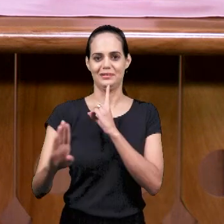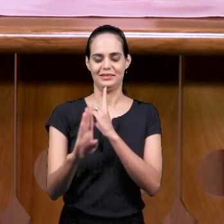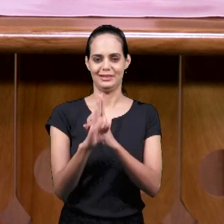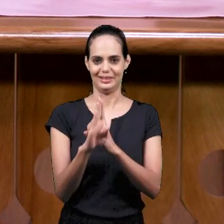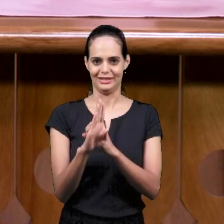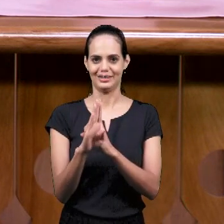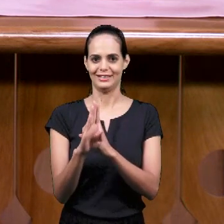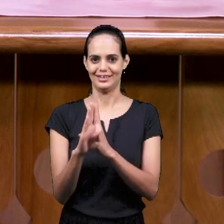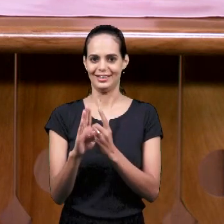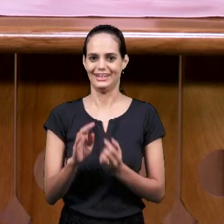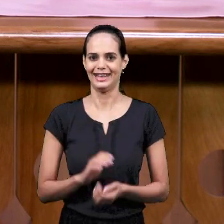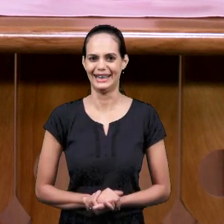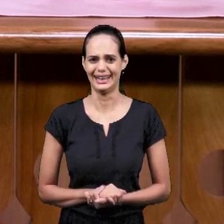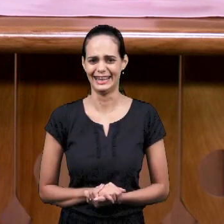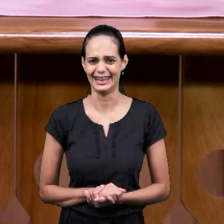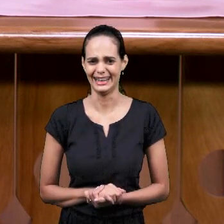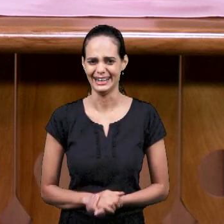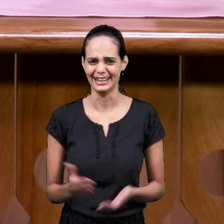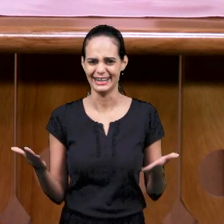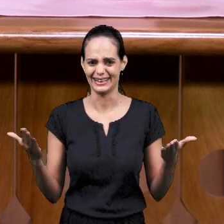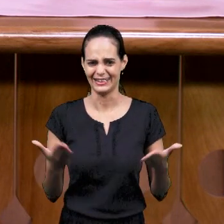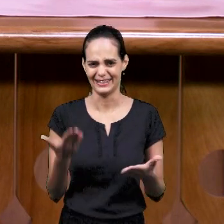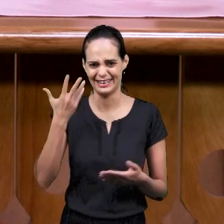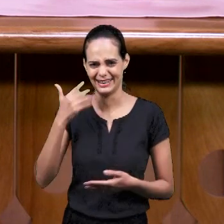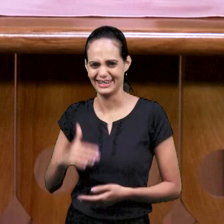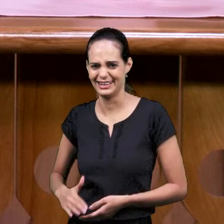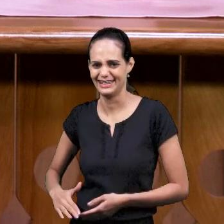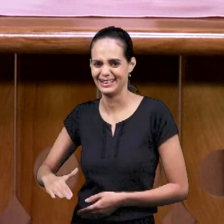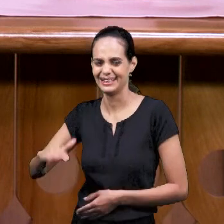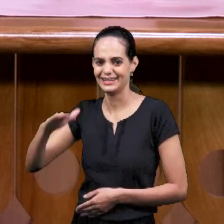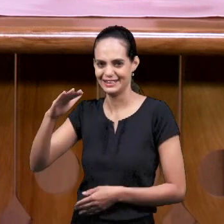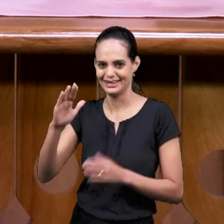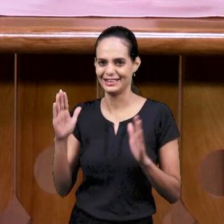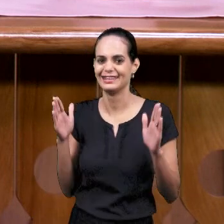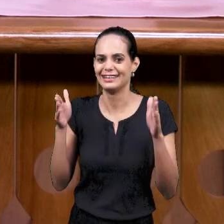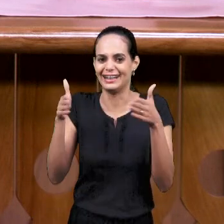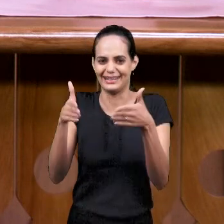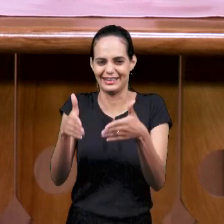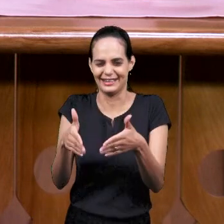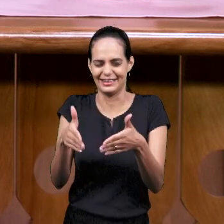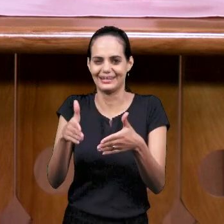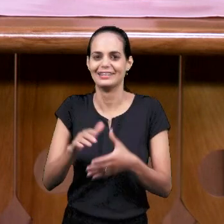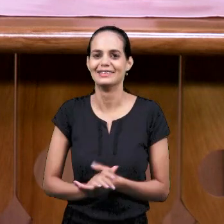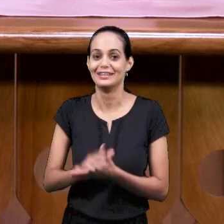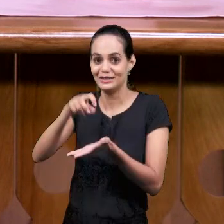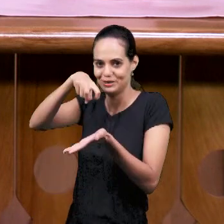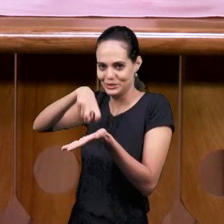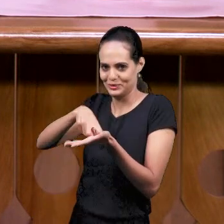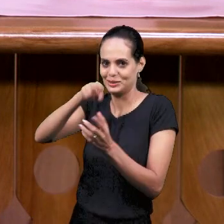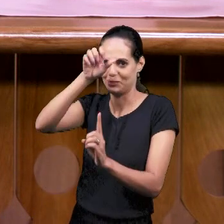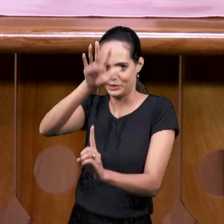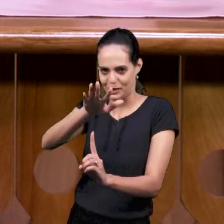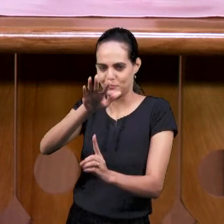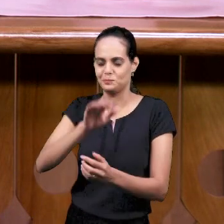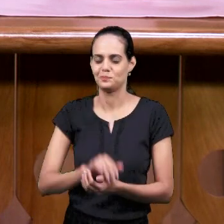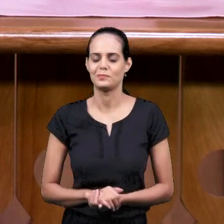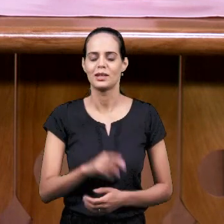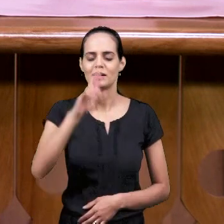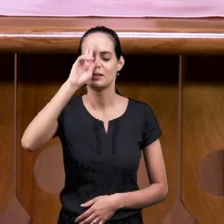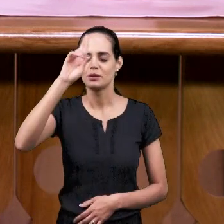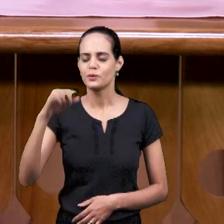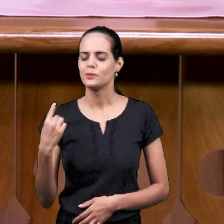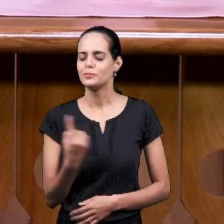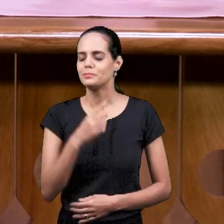de ce matin. Nous allons demander aux enfants, intermédiaires et adolescents qu'ils se mettent devant le Seigneur pour recevoir la prière.